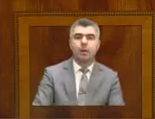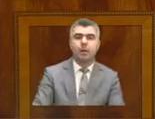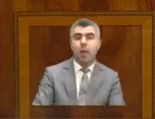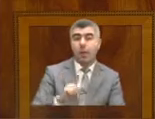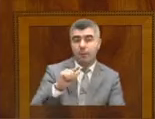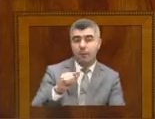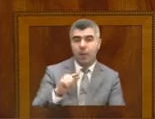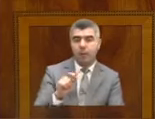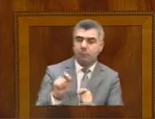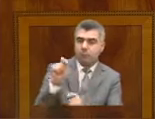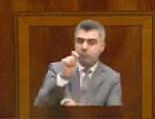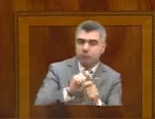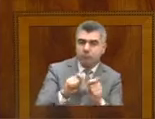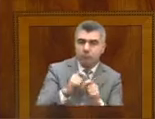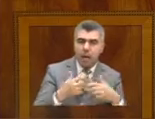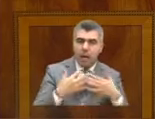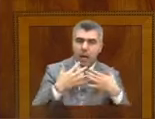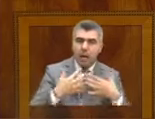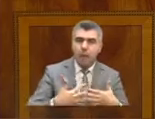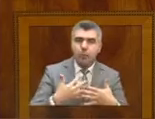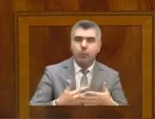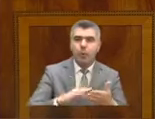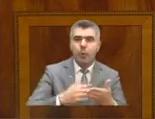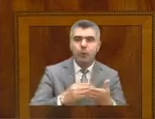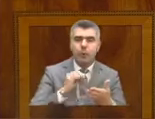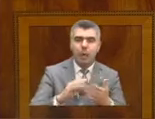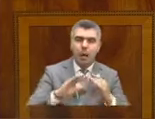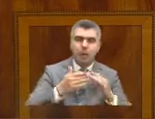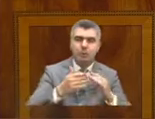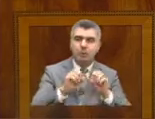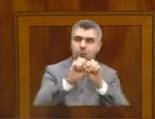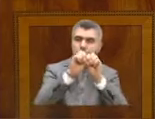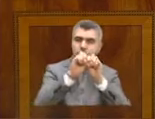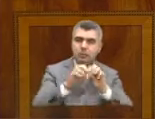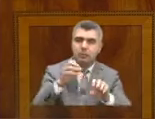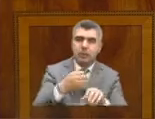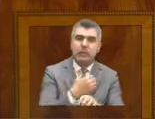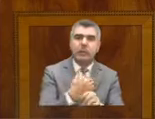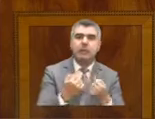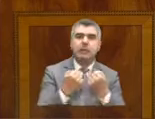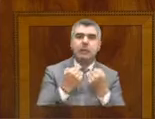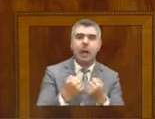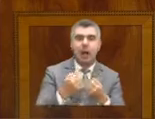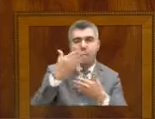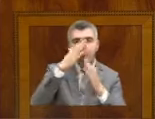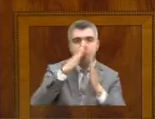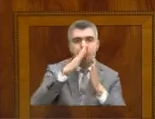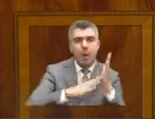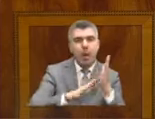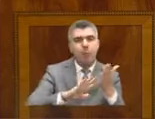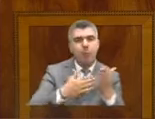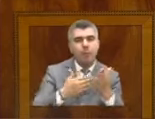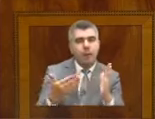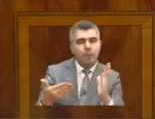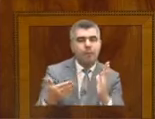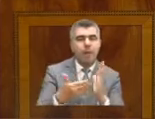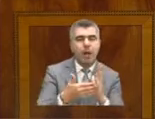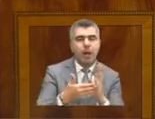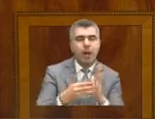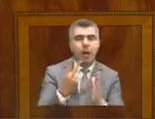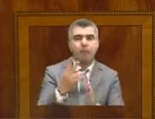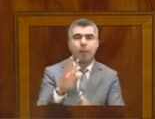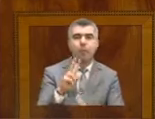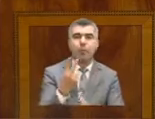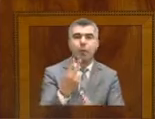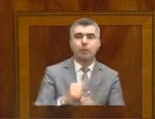بالنظام والمعدات المعلوماتية في أفق التجهيز الكلي للنظام المعلوماتي المندمج قبل نهاية سنة